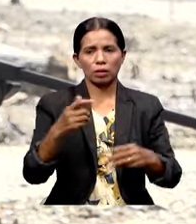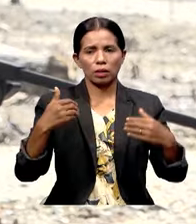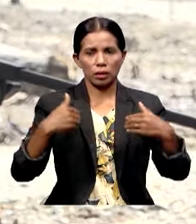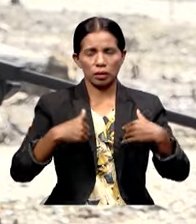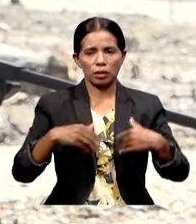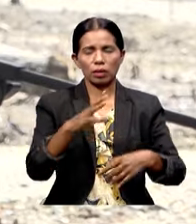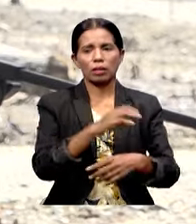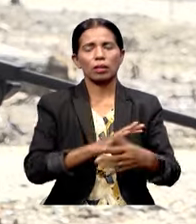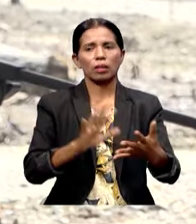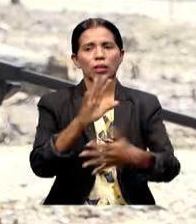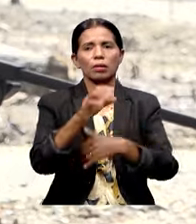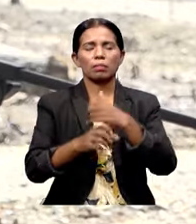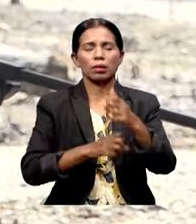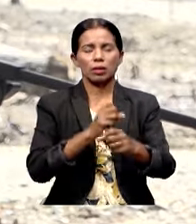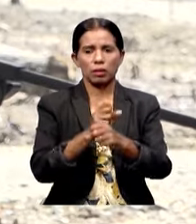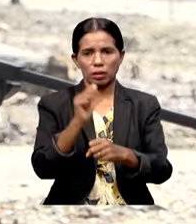de anos